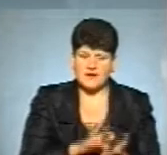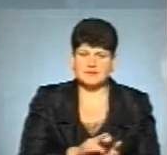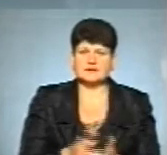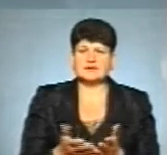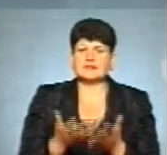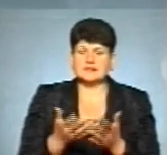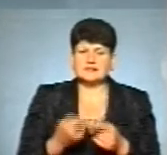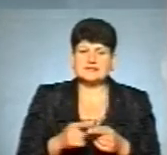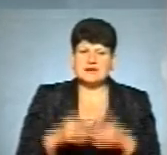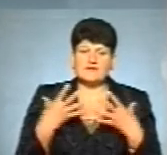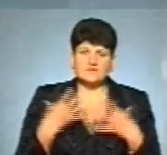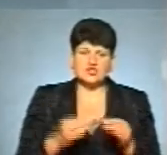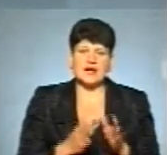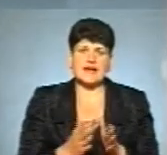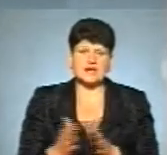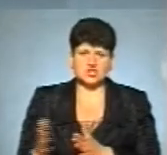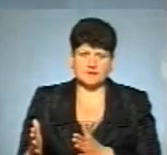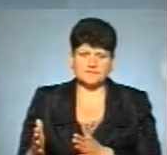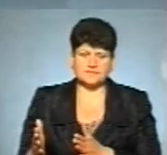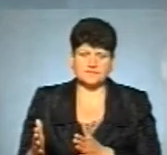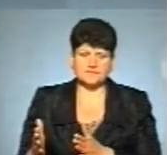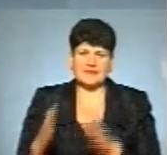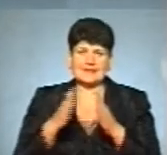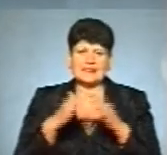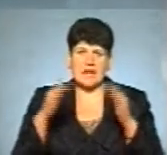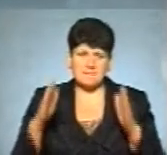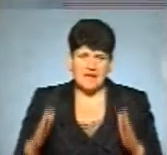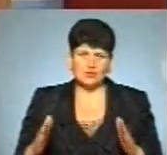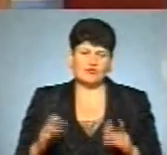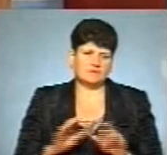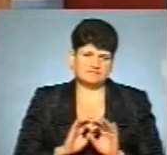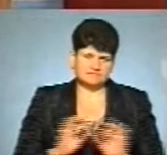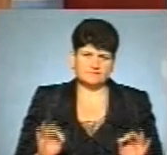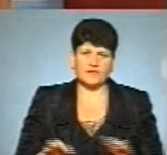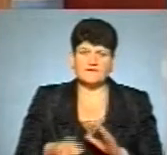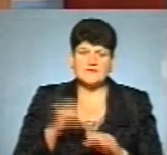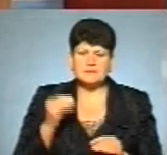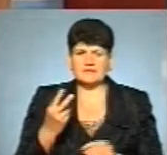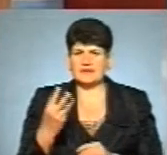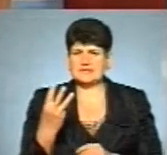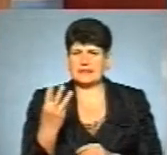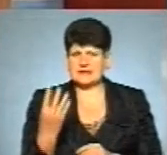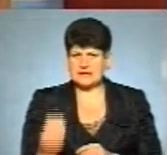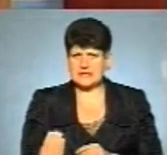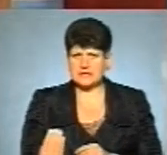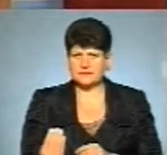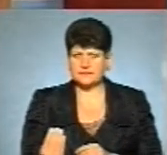Звісно, це вже такий режим наметовий в ідеалі вибирати, але там 2-3 дні – це